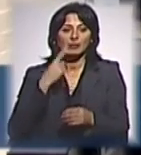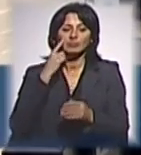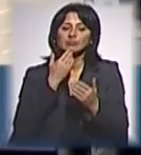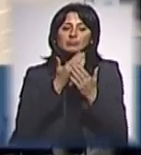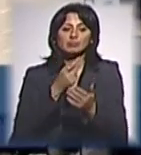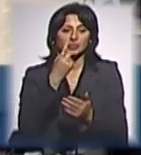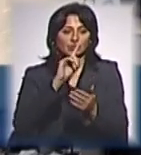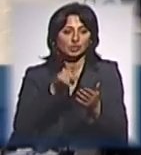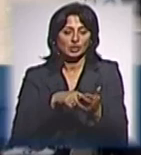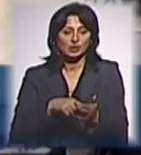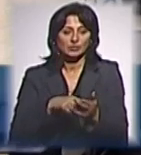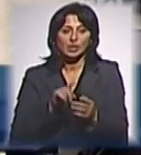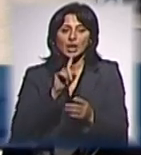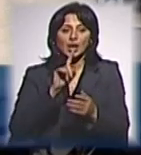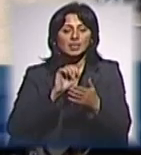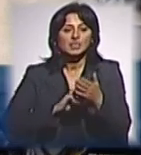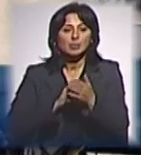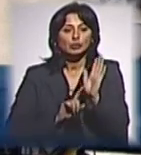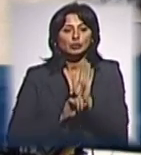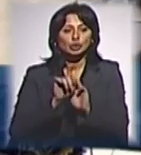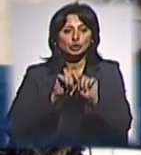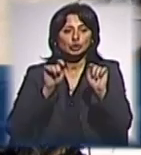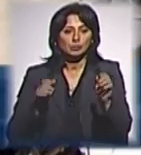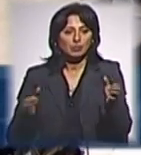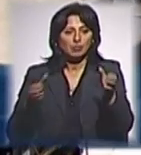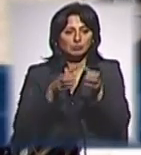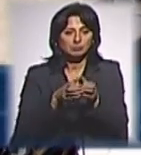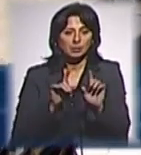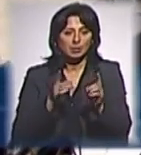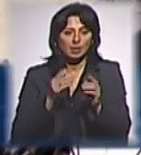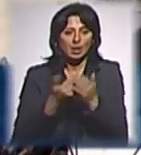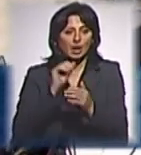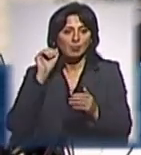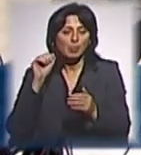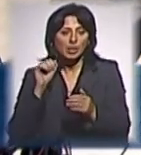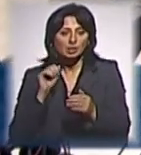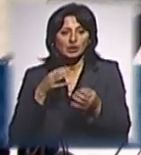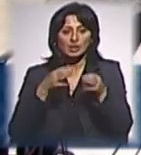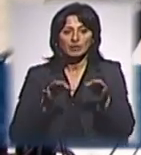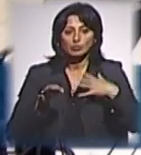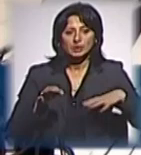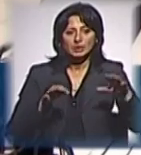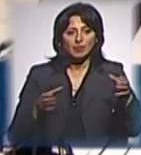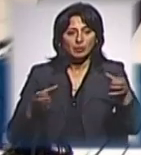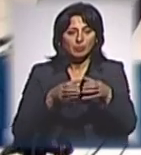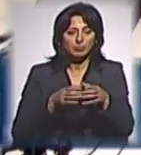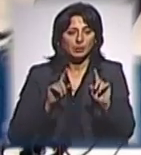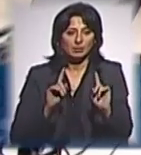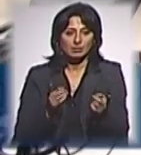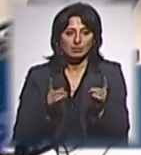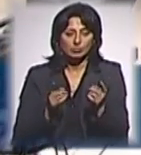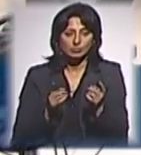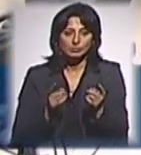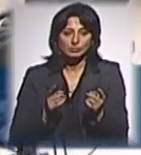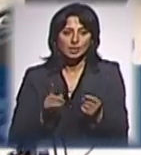პირველი შეკითხვა. ის საფუძველზე შეიქმნა ეს გაერთიანება ახალი მემარჯვენეებისა და თავისუფალი საქართველოსი